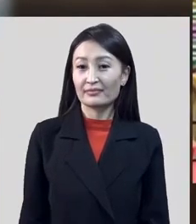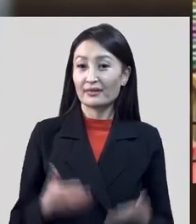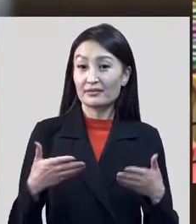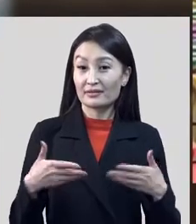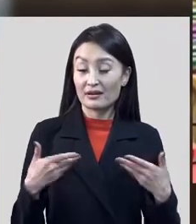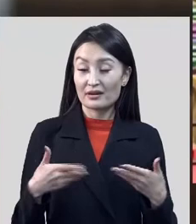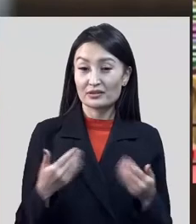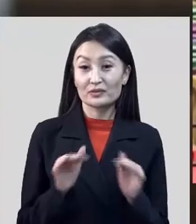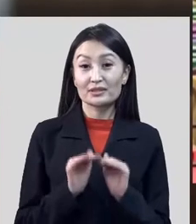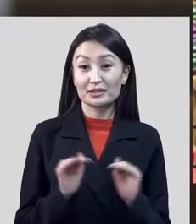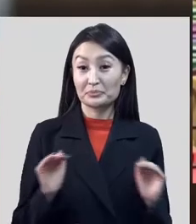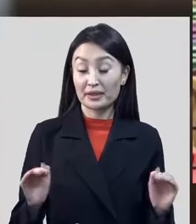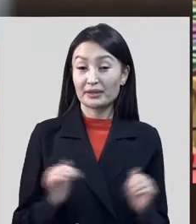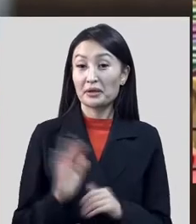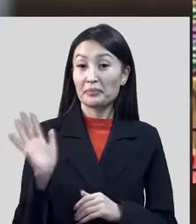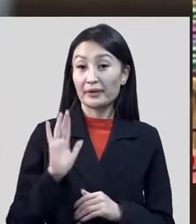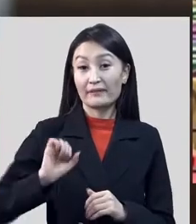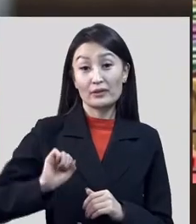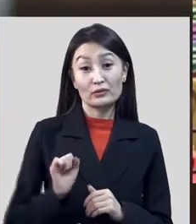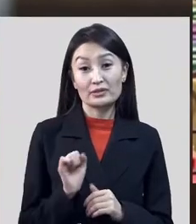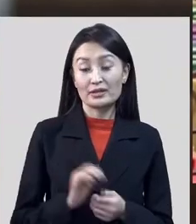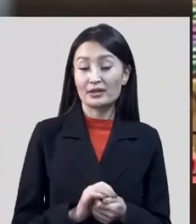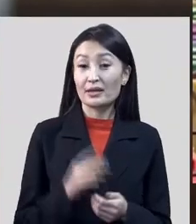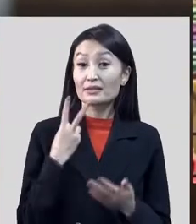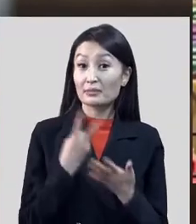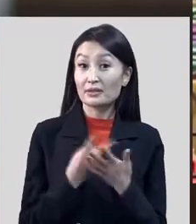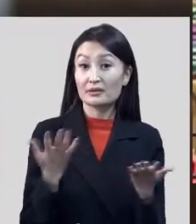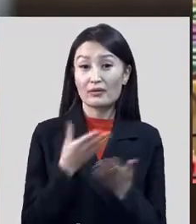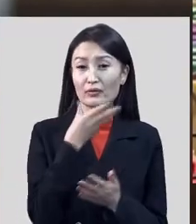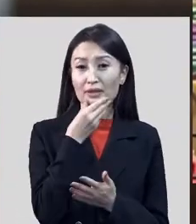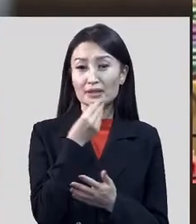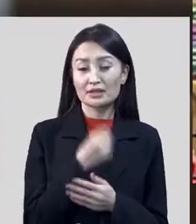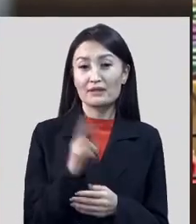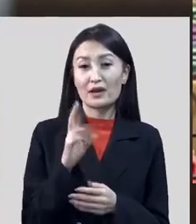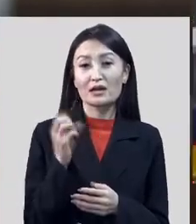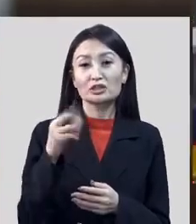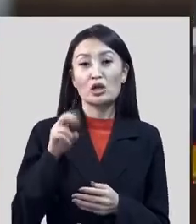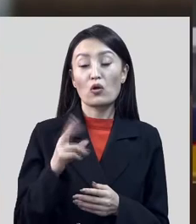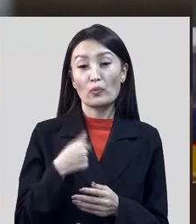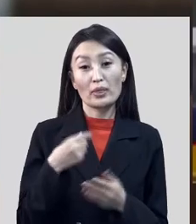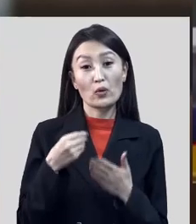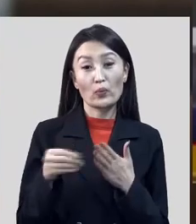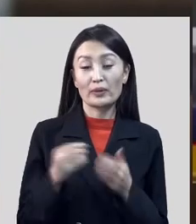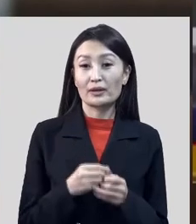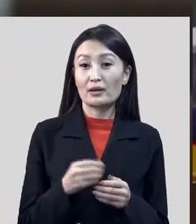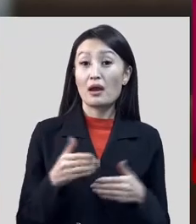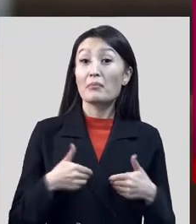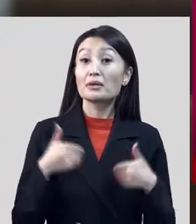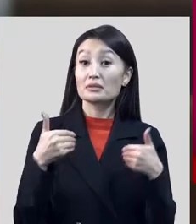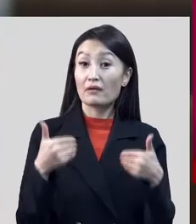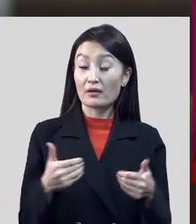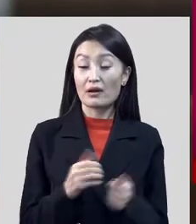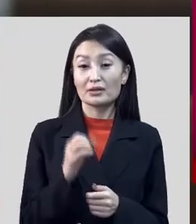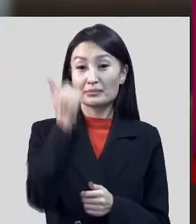здравствуйте ребята привет друзья смотрите какой красивый кошелек не купили поздравляю